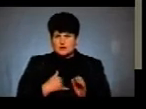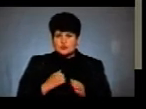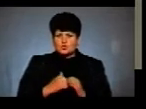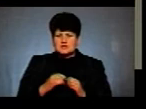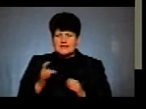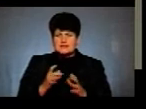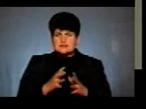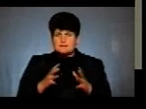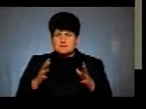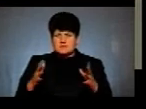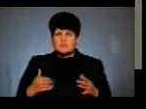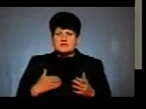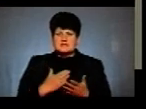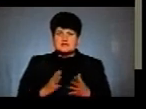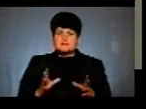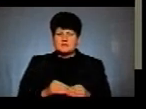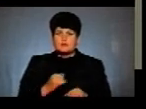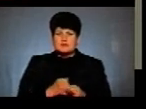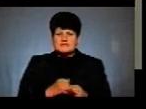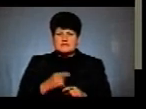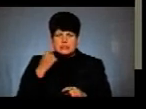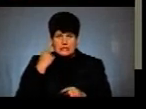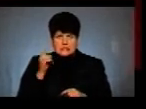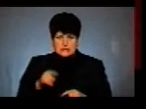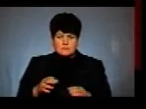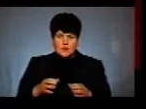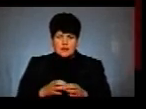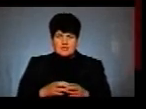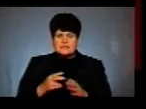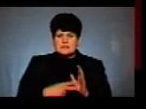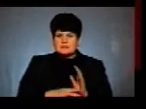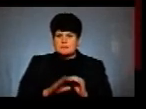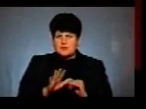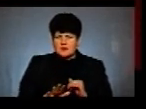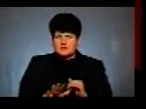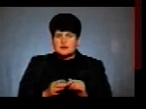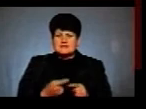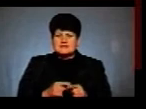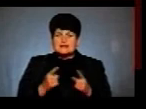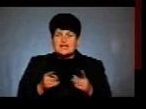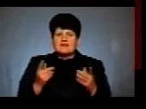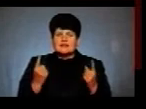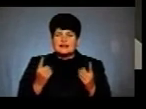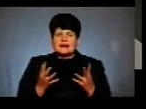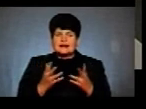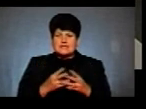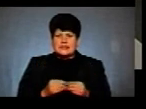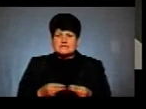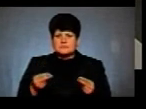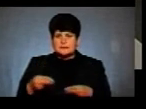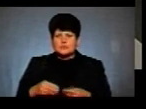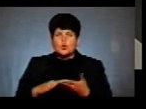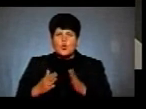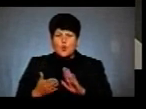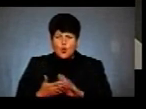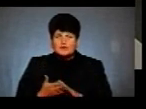збільшується. От зараз ми вже маємо співпрацю також з китайськими колегами, то вже 75. це така велика кількість заключених угод,